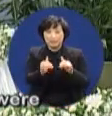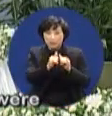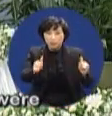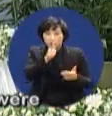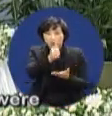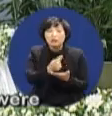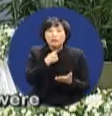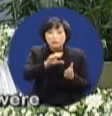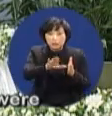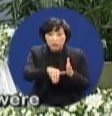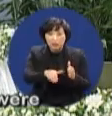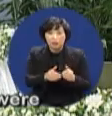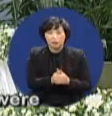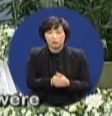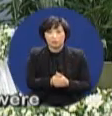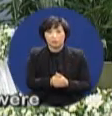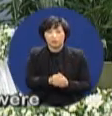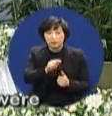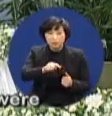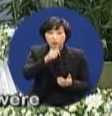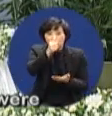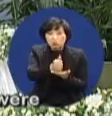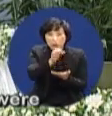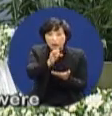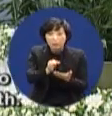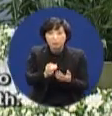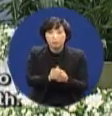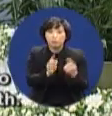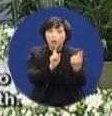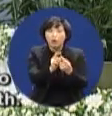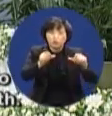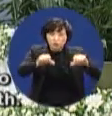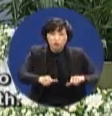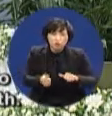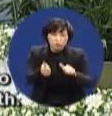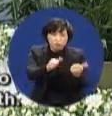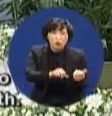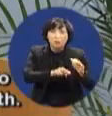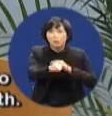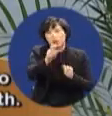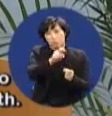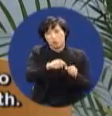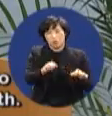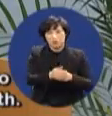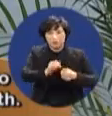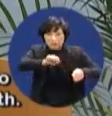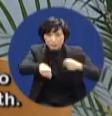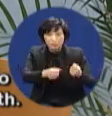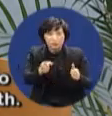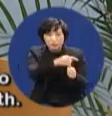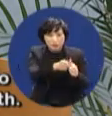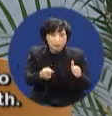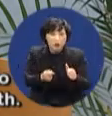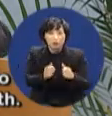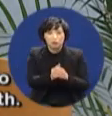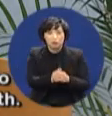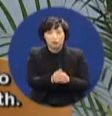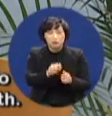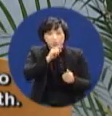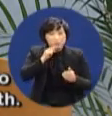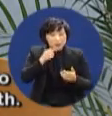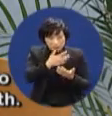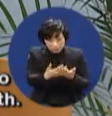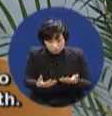사람들이 죄를 범할 때마다 그 죄값으로는 저주와 죽음을 면치 위해서 짐승을 잡아서 죽여서